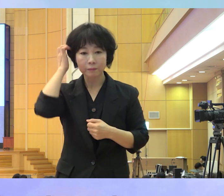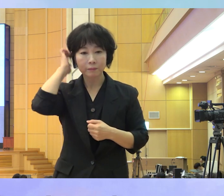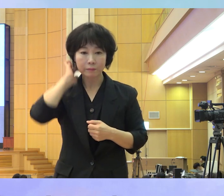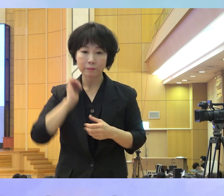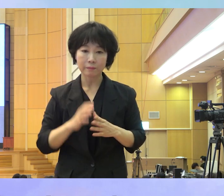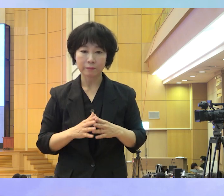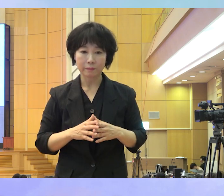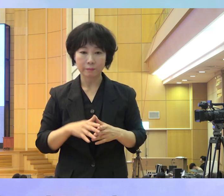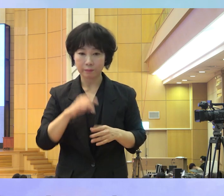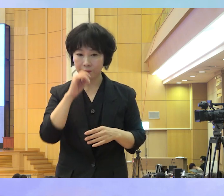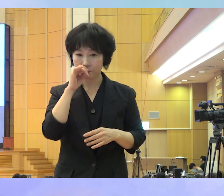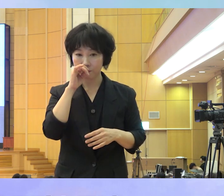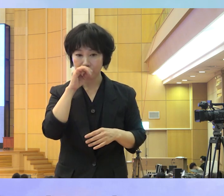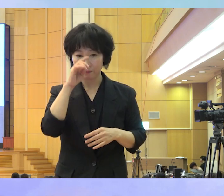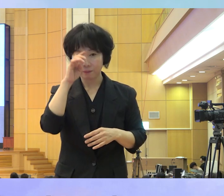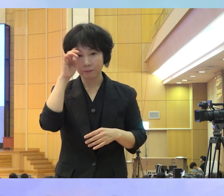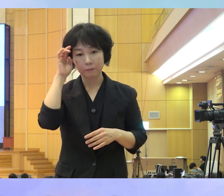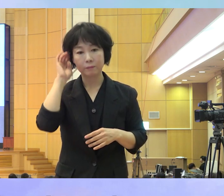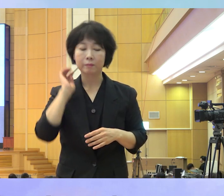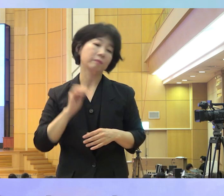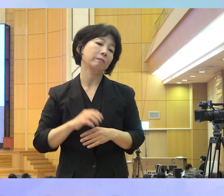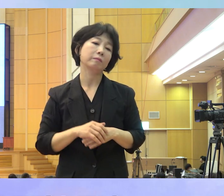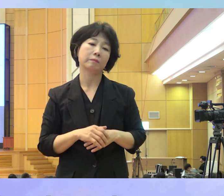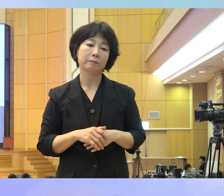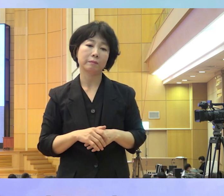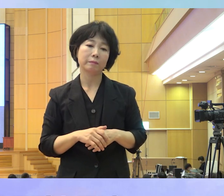7절부터 8절에 보면 뭐라고 했냐.